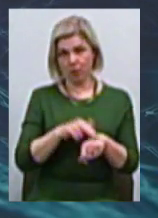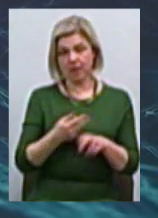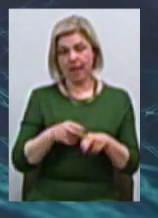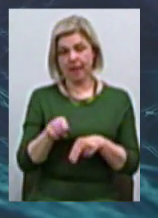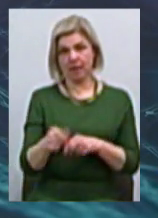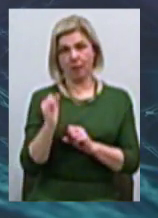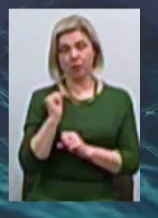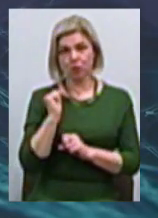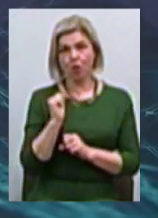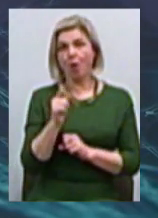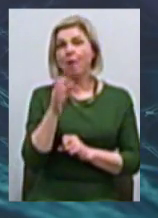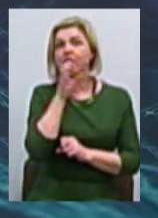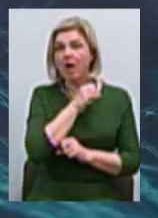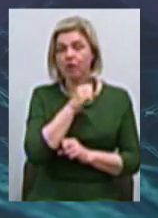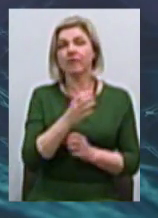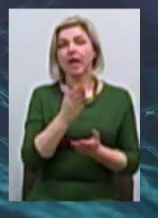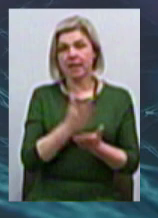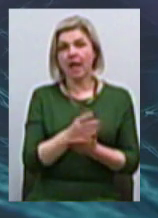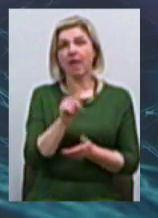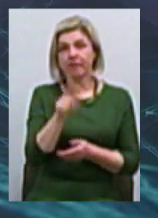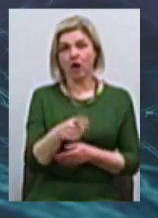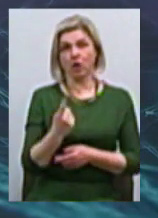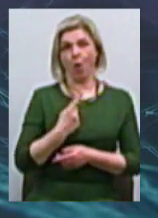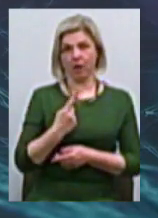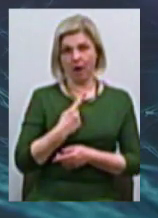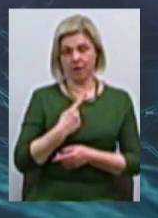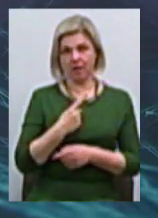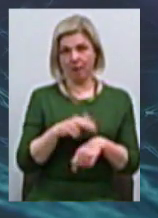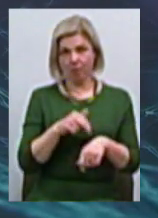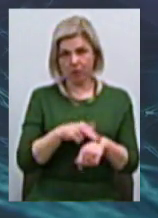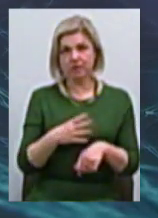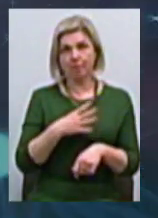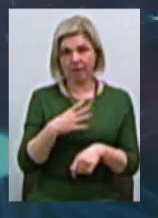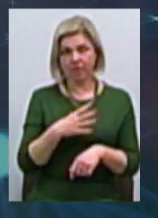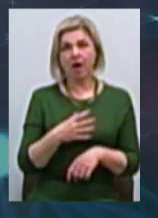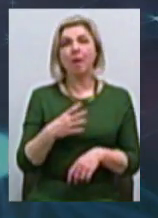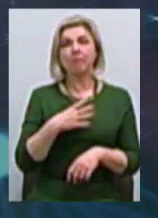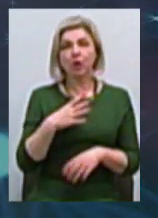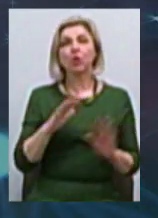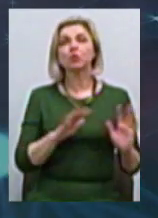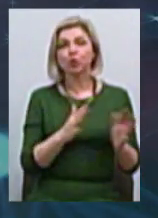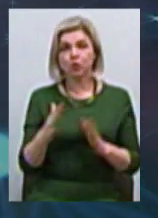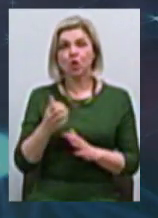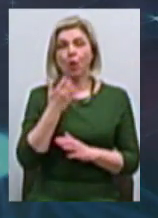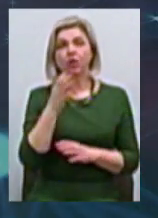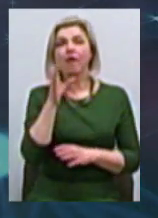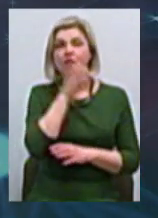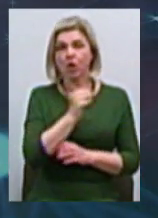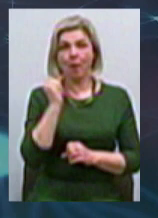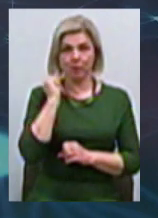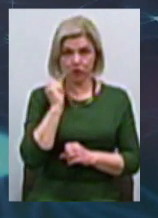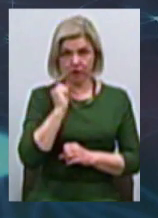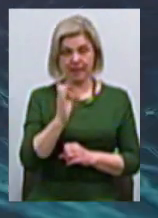что воровство есть даже при охране полицейским. Бывают случаи в Украине, были случаи в Украине, когда воровали мешки